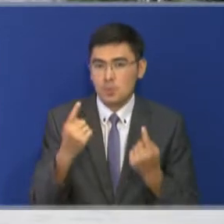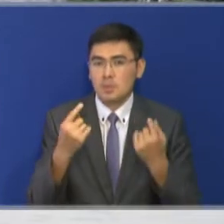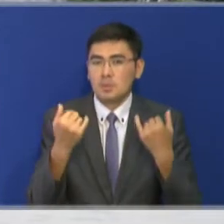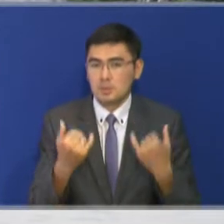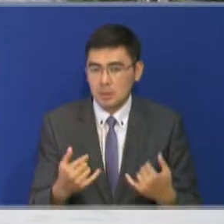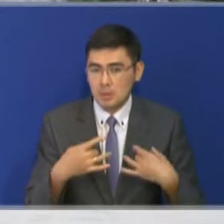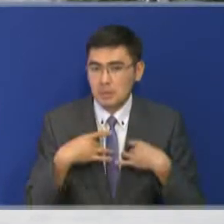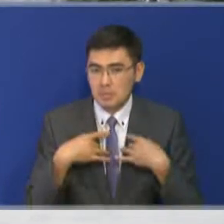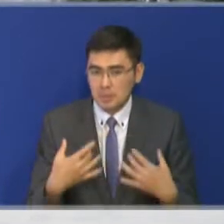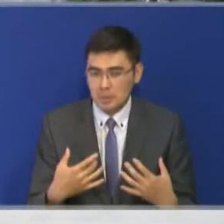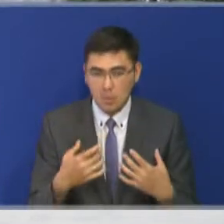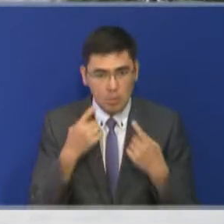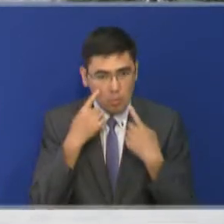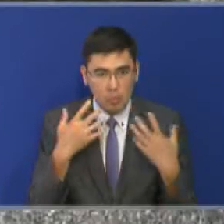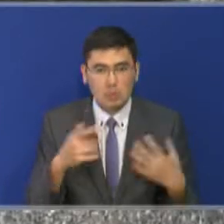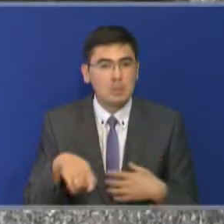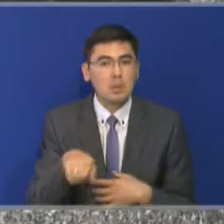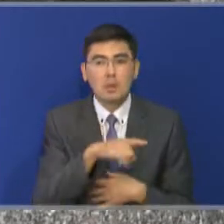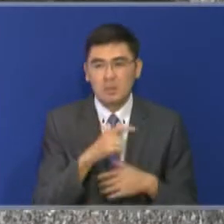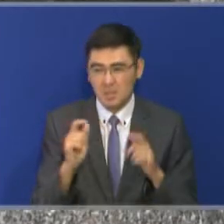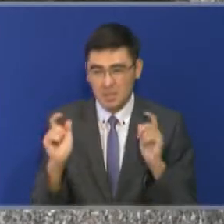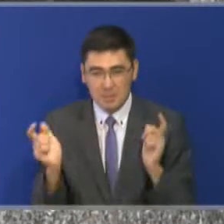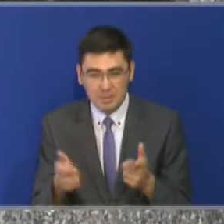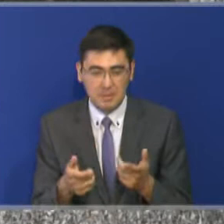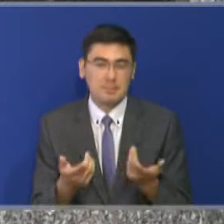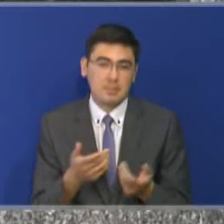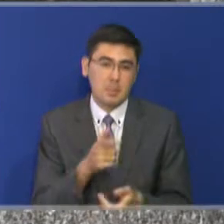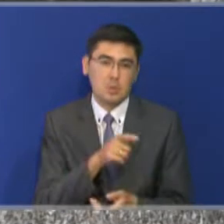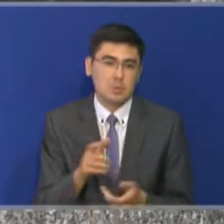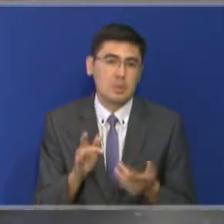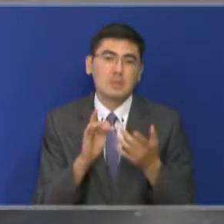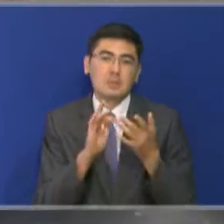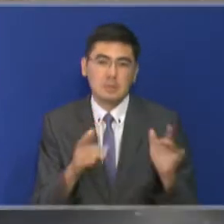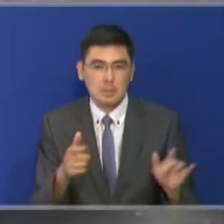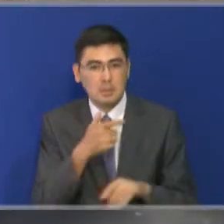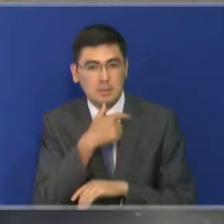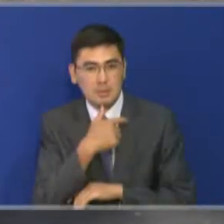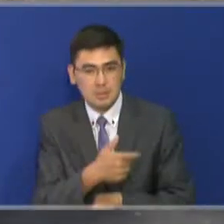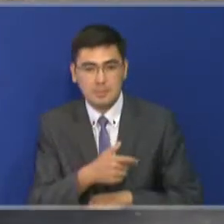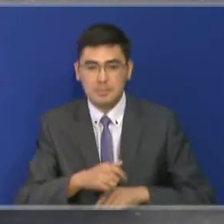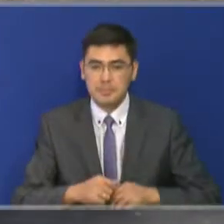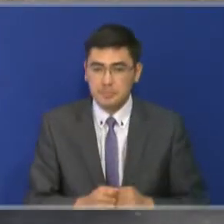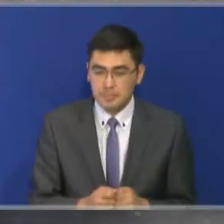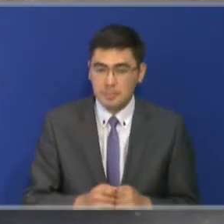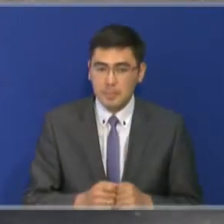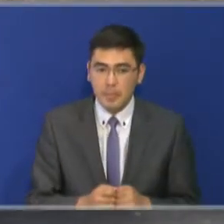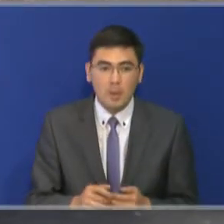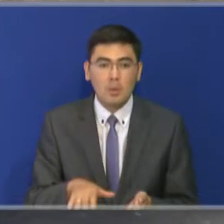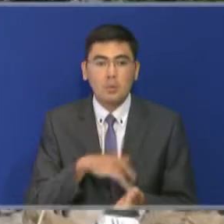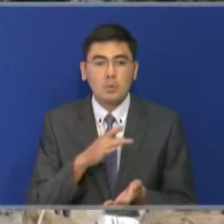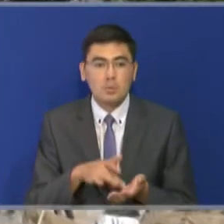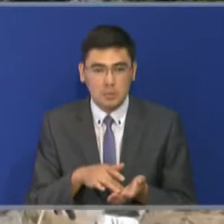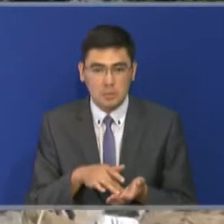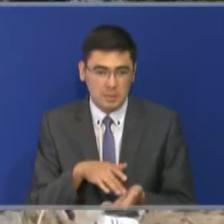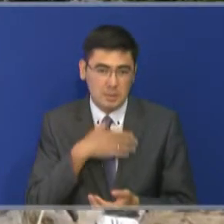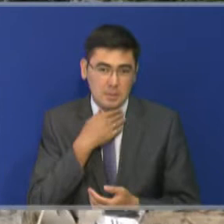связи с карантином большинство из них состоялись в режиме онлайн. Сегодня общественность отдает дань уважения выдающейся личности Абая. В семье в честь